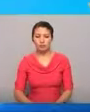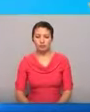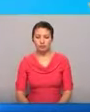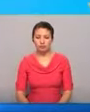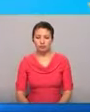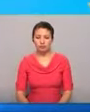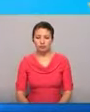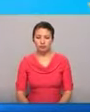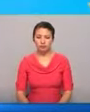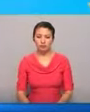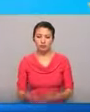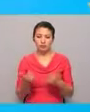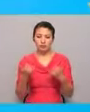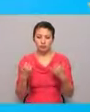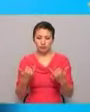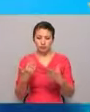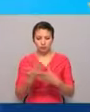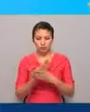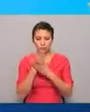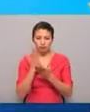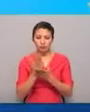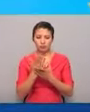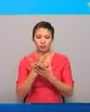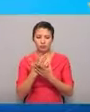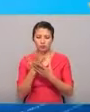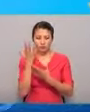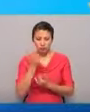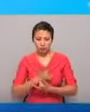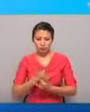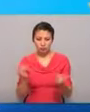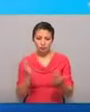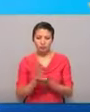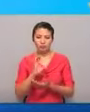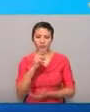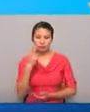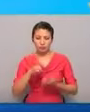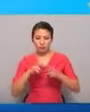көмек беріліп жатыр, жағдай жасалып жатыр, әлеуметтік мәселелер қолға алынып жатыр,